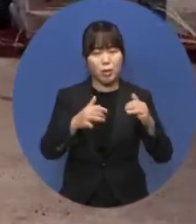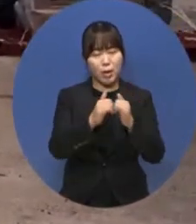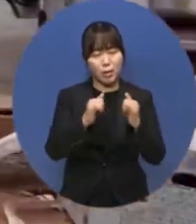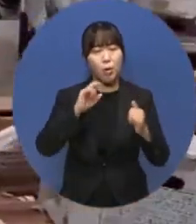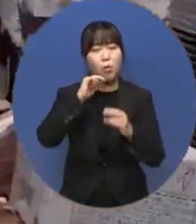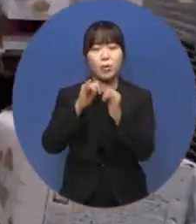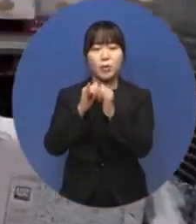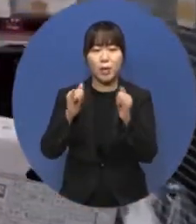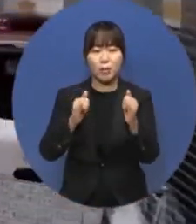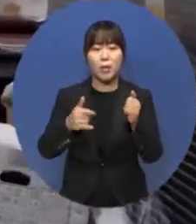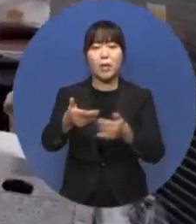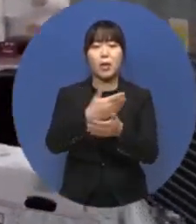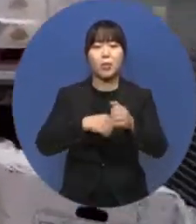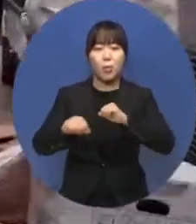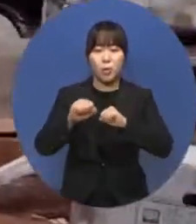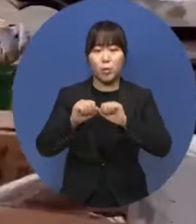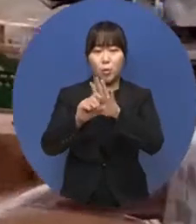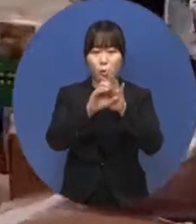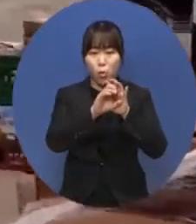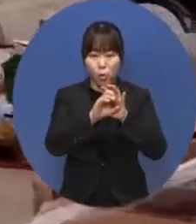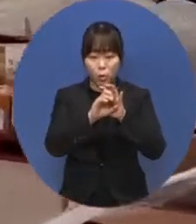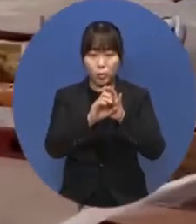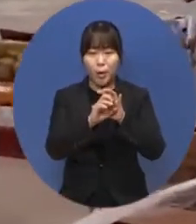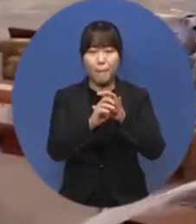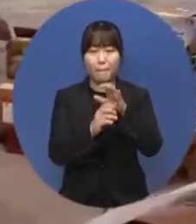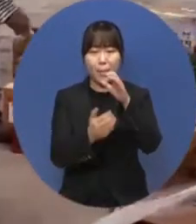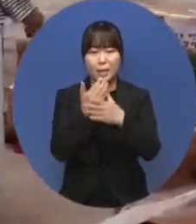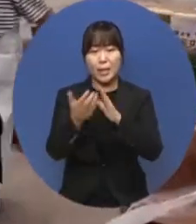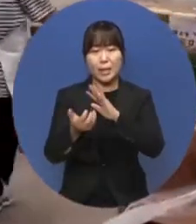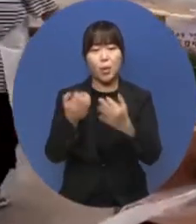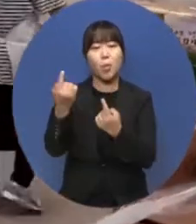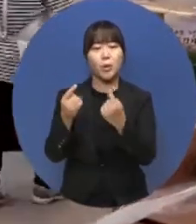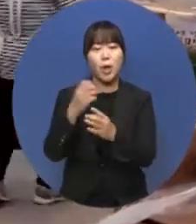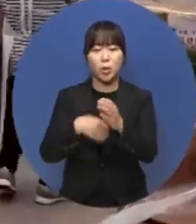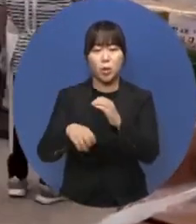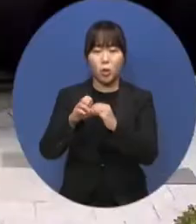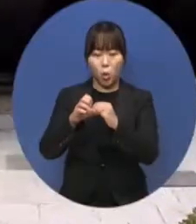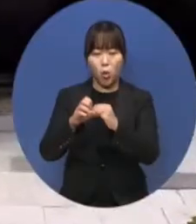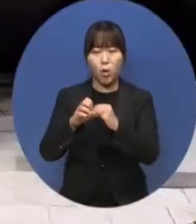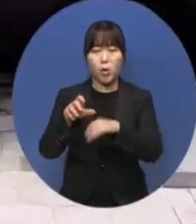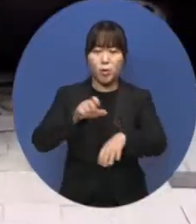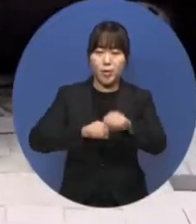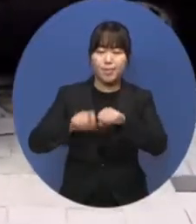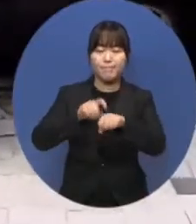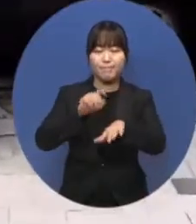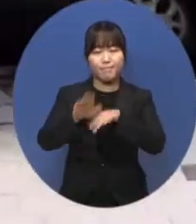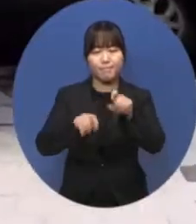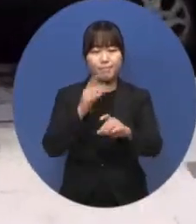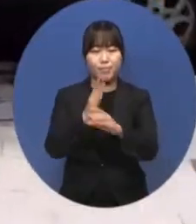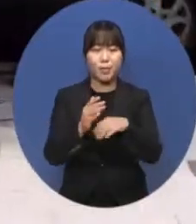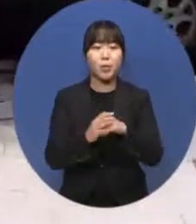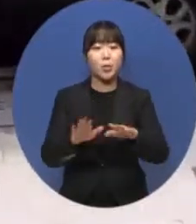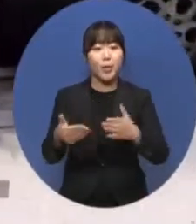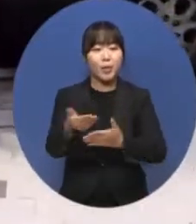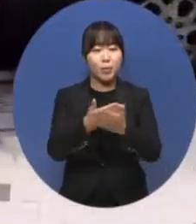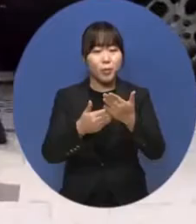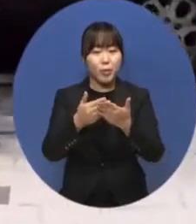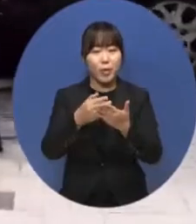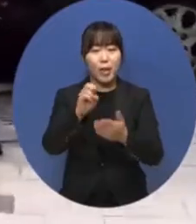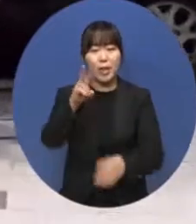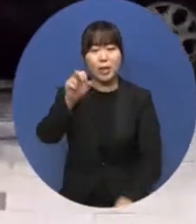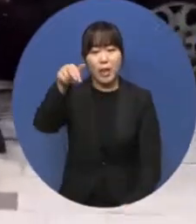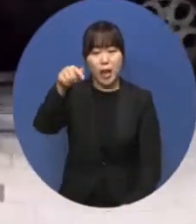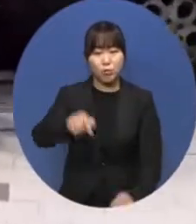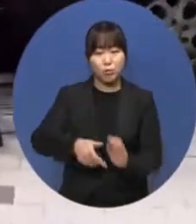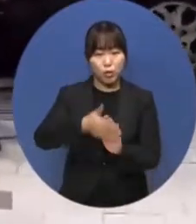나눔 활동을 코로나 1 고발색 이전보다 더 적극적으로 실행하고 있습니다 이번 나눔은 양주시